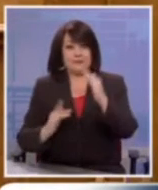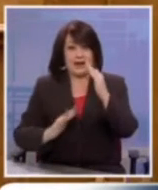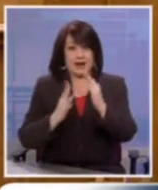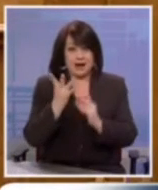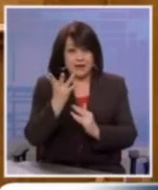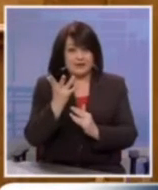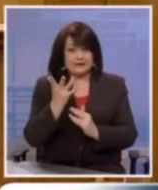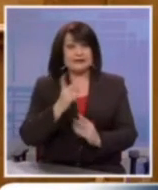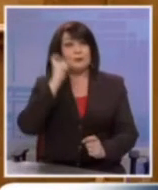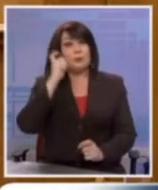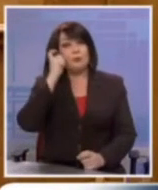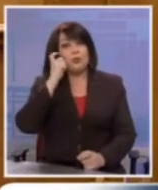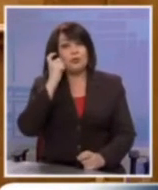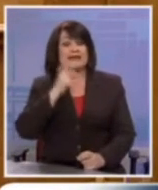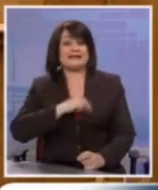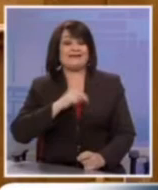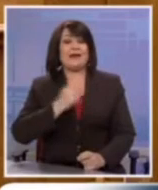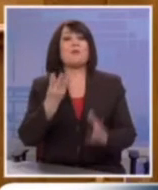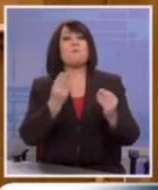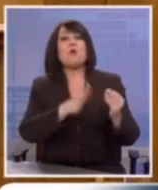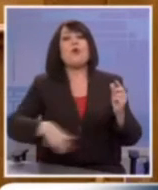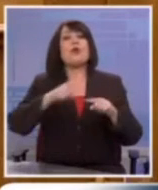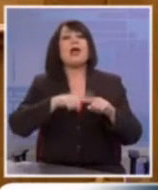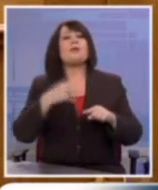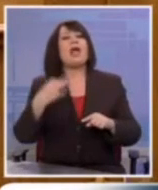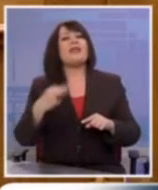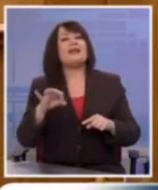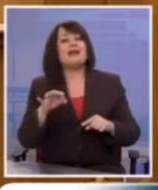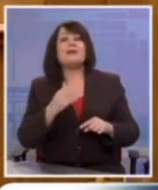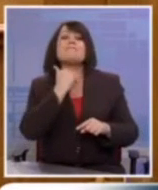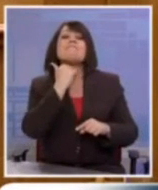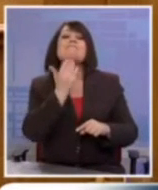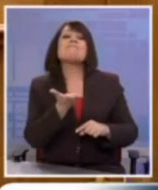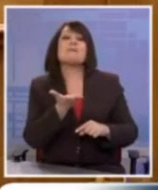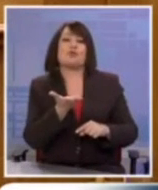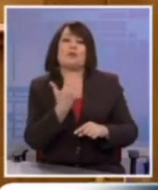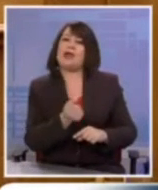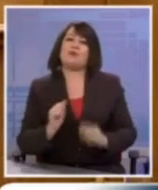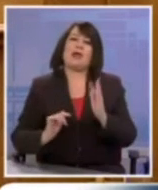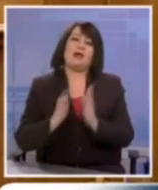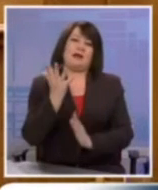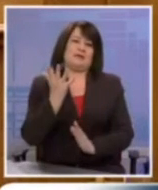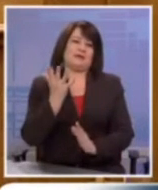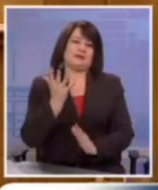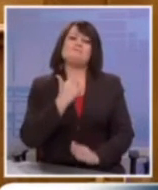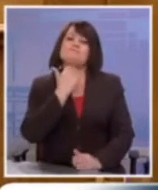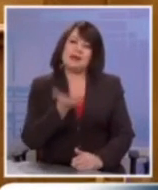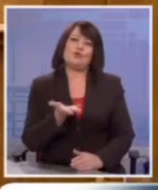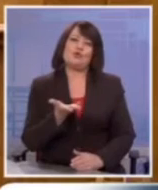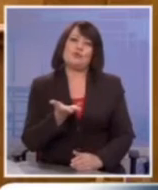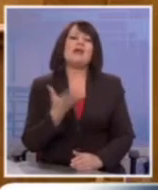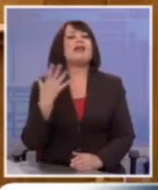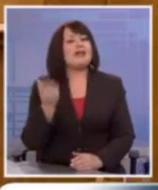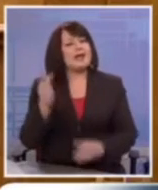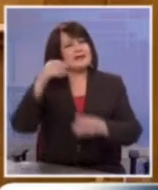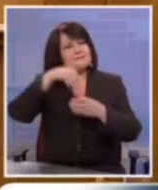λαμβάνει υπόψη της το συμφέρον των πολλών που είναι οι κοινωνικά αδύναμοι δεν μπορεί να υπάρξει. Και αν υπάρξει θα είναι μια ανάπτυξη η οποία θα έχει μέσα στο